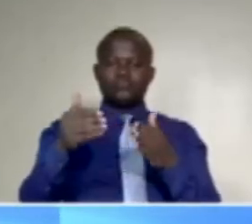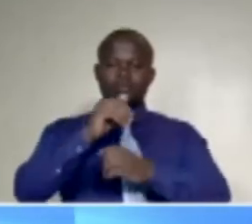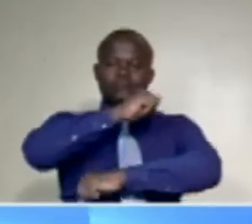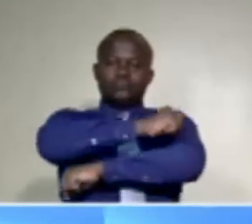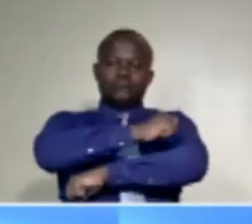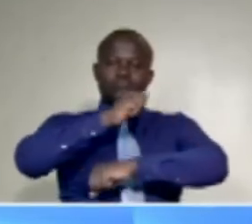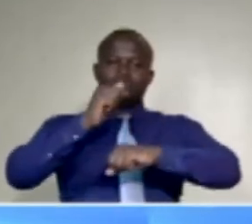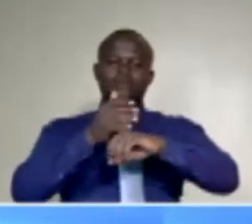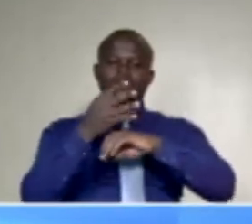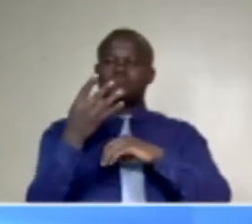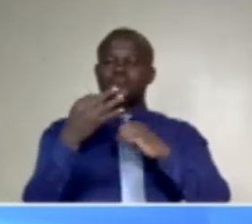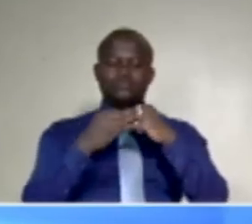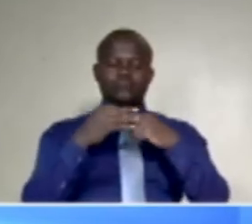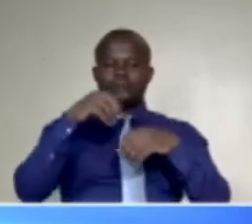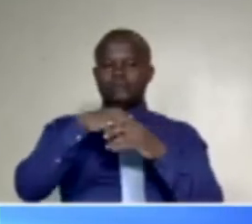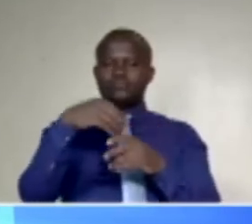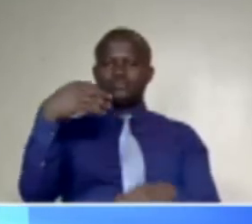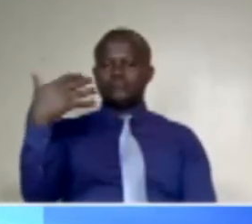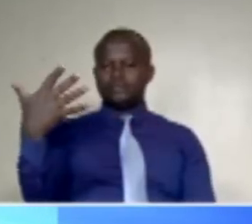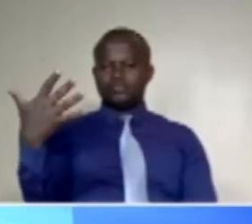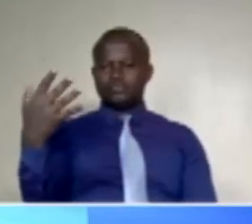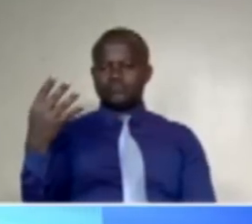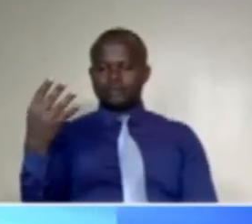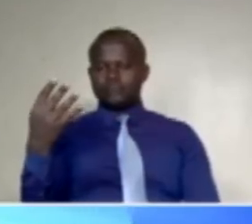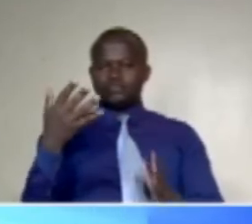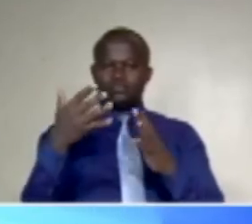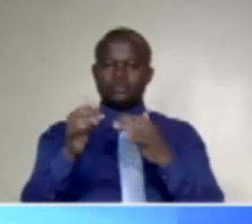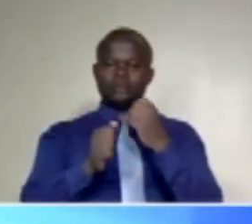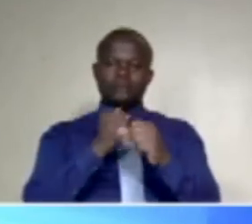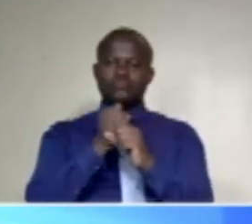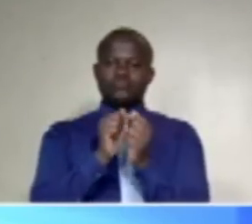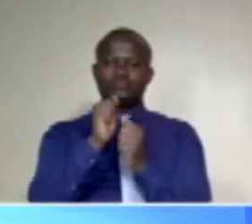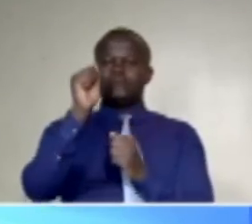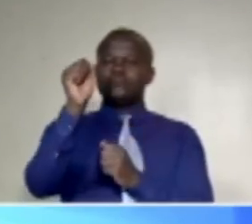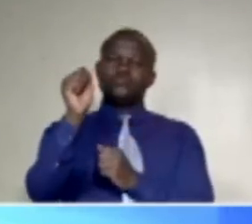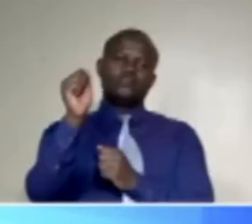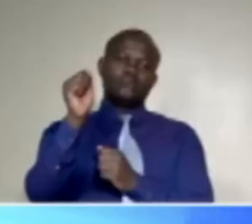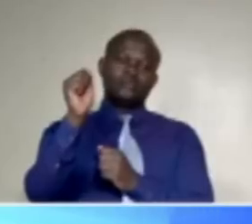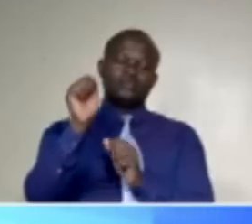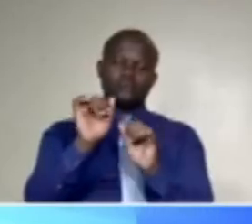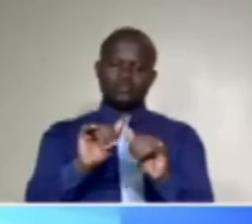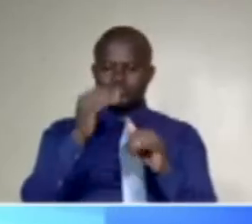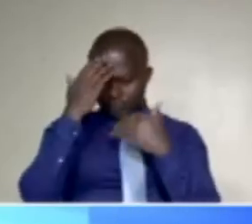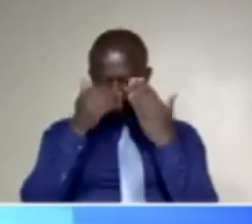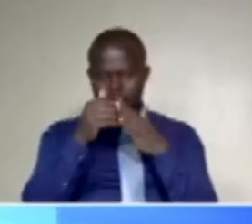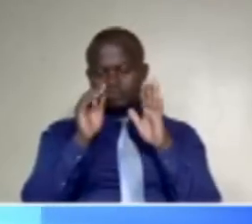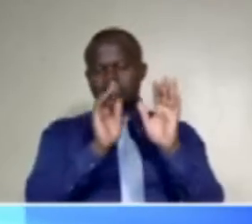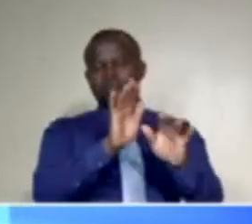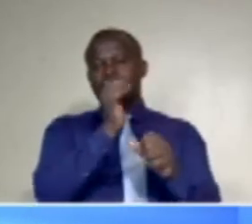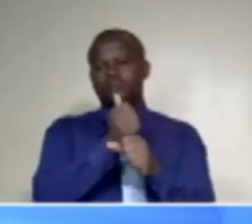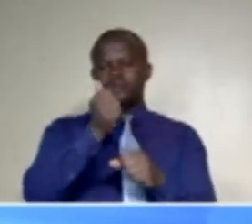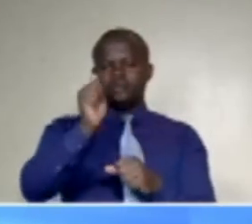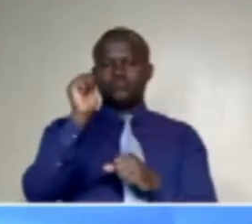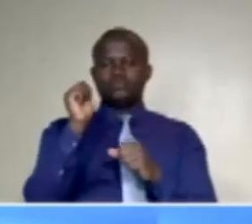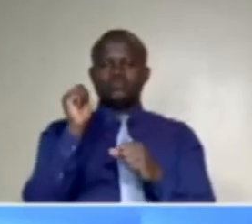by'amashuri 48 kuri 54 byari bimaze imyaka isaga 15 byaradindiye kubera gutabwa na ba